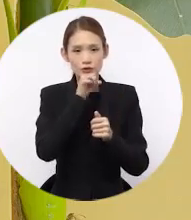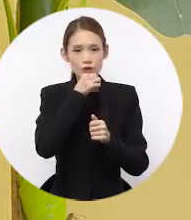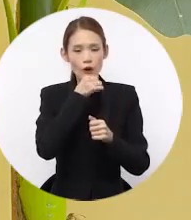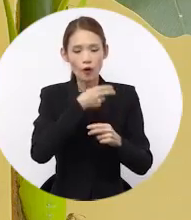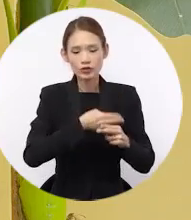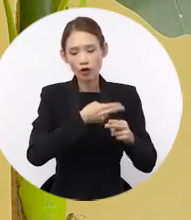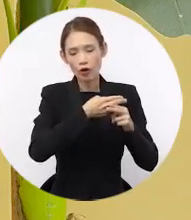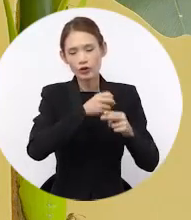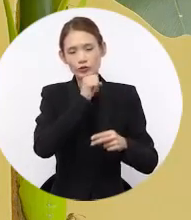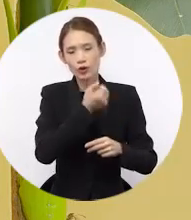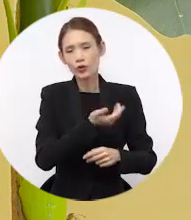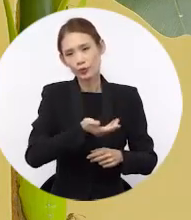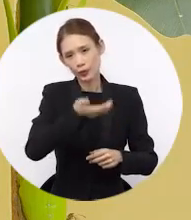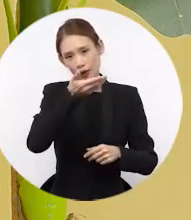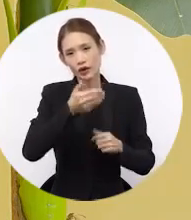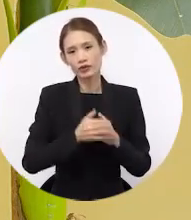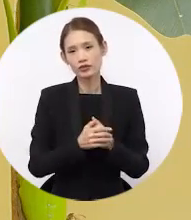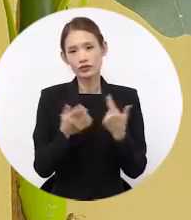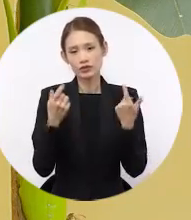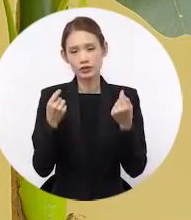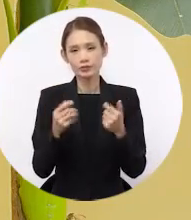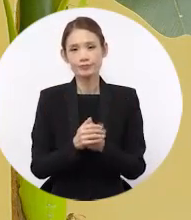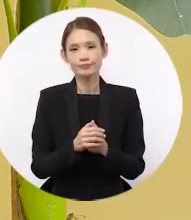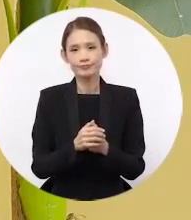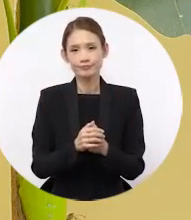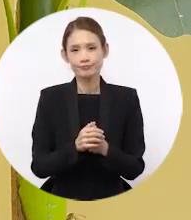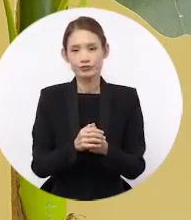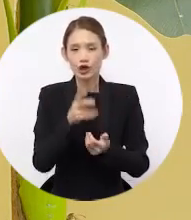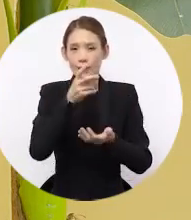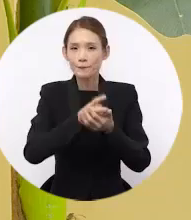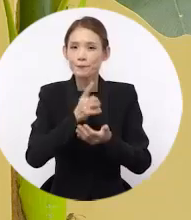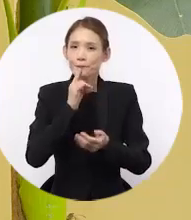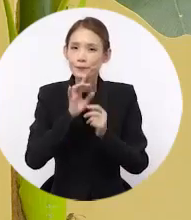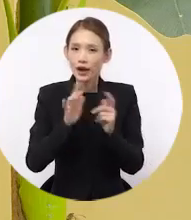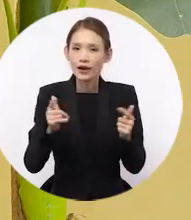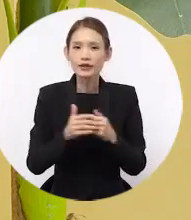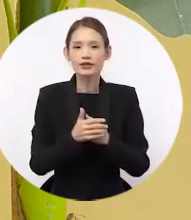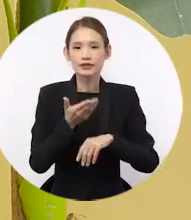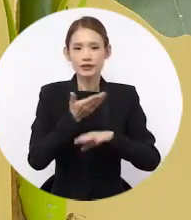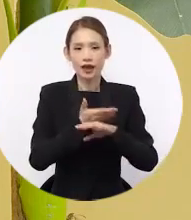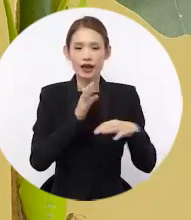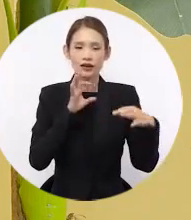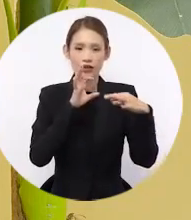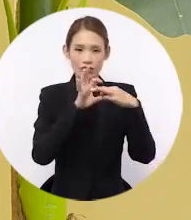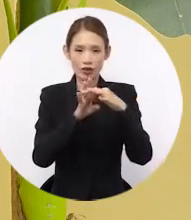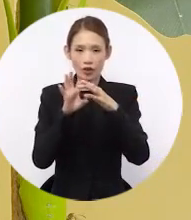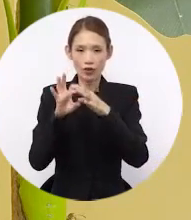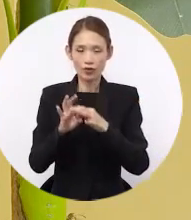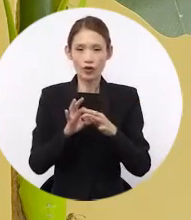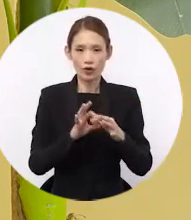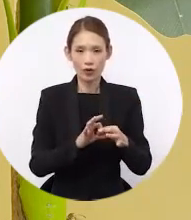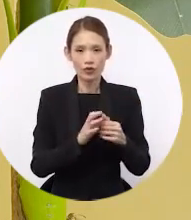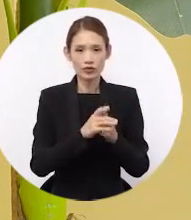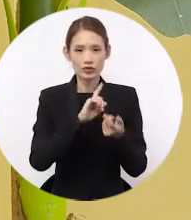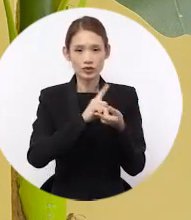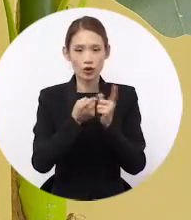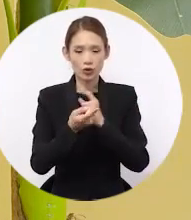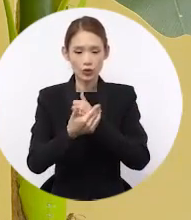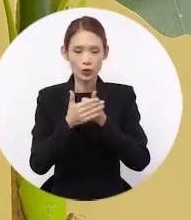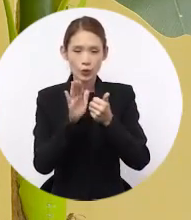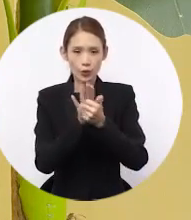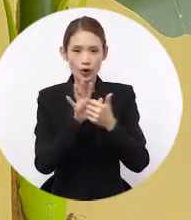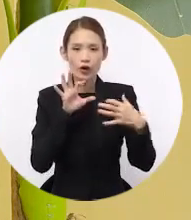실제로 그 친구가 성적이 많이 올랐어요. 네, 그런 것처럼 뭔가 그 제도만 있는 게 아니라 다른 제도와 연계해서